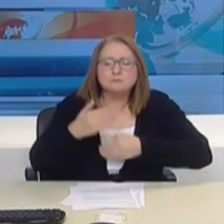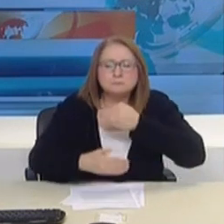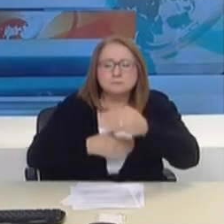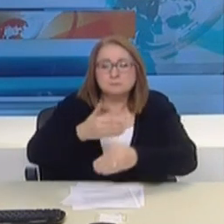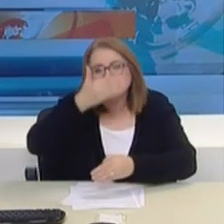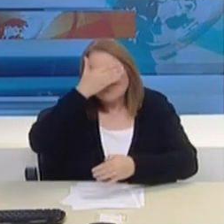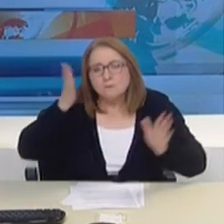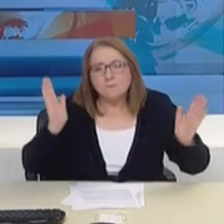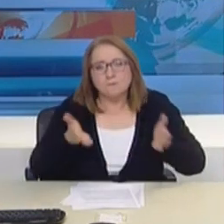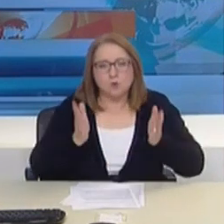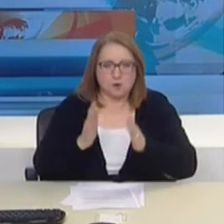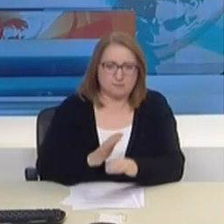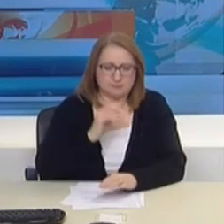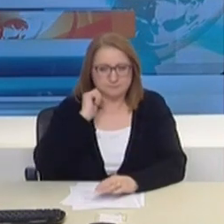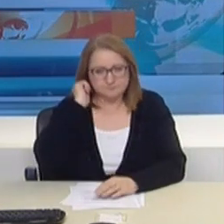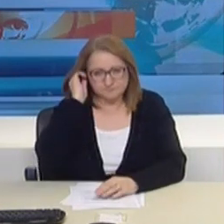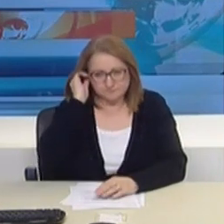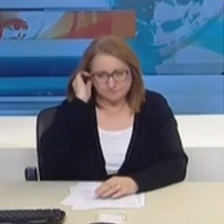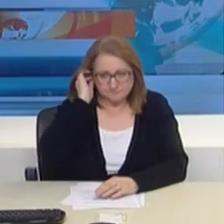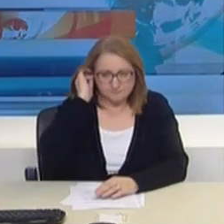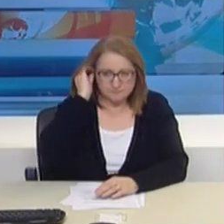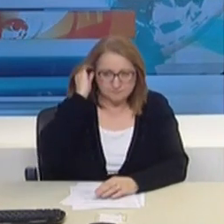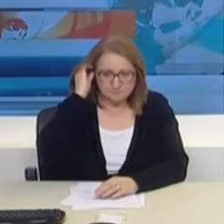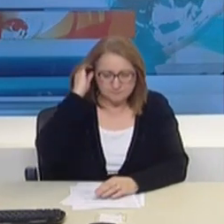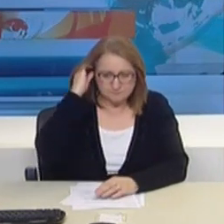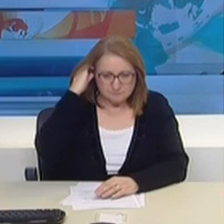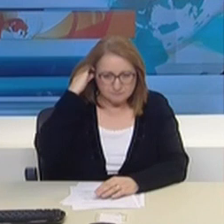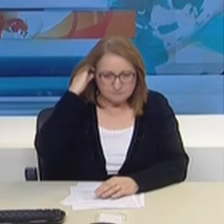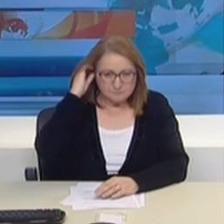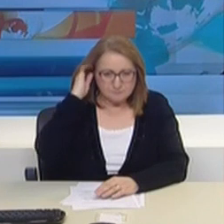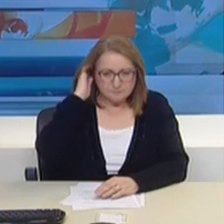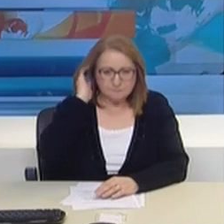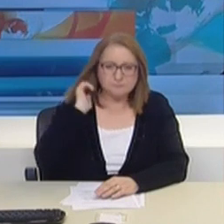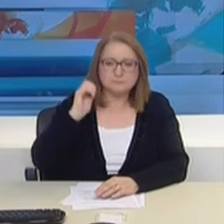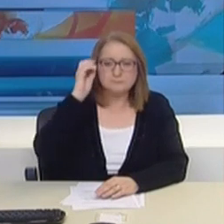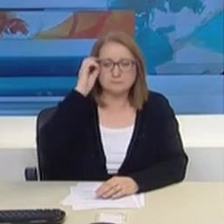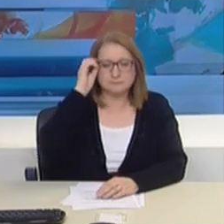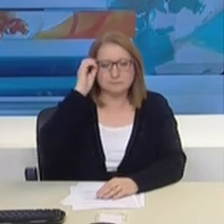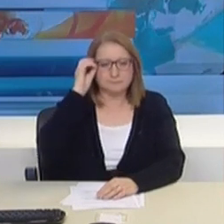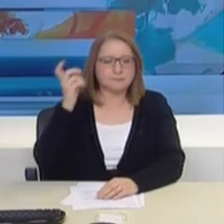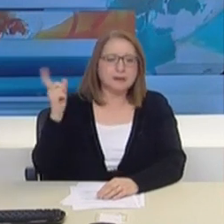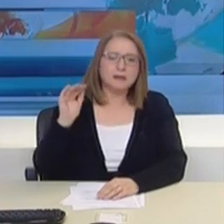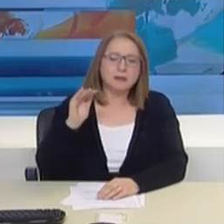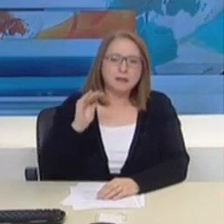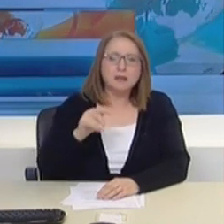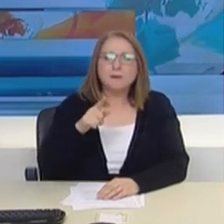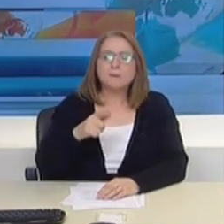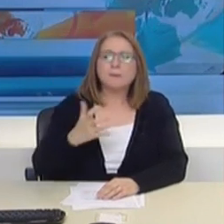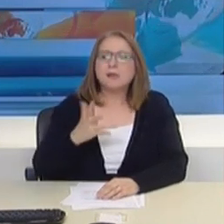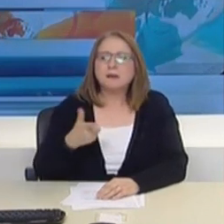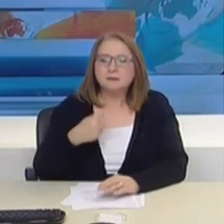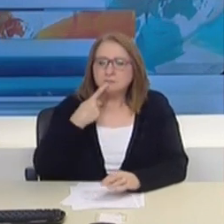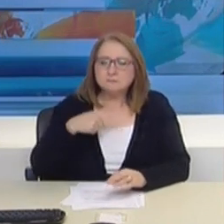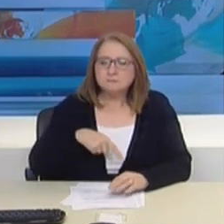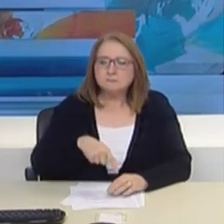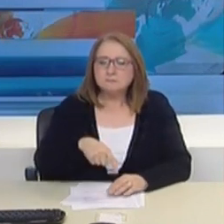Επόμενη ερώτηση από την κυρία Βλεπάκη και τον τηλεοπτικό σταθμό Open. Κύριε καθηγητά, πόσο κοντά είμαστε να μας ανακοινώσετε